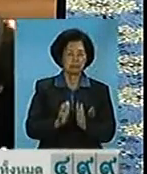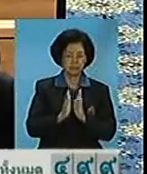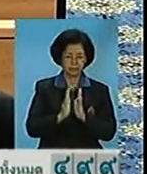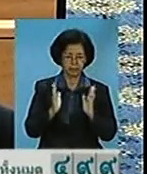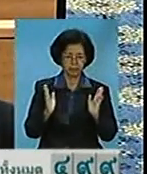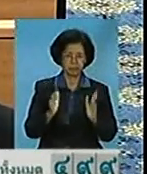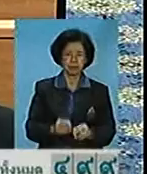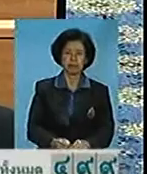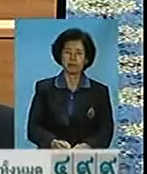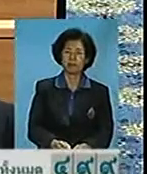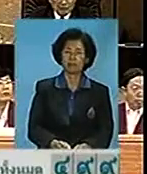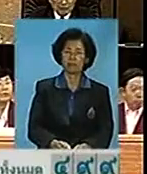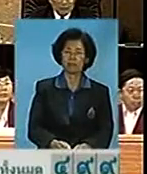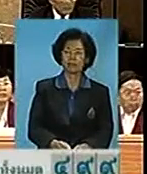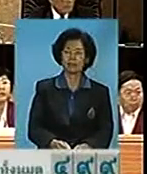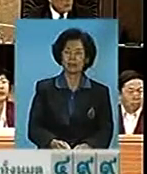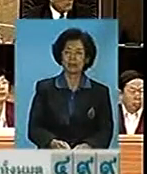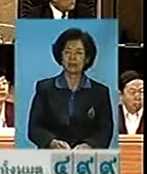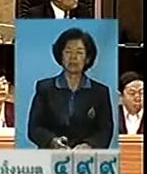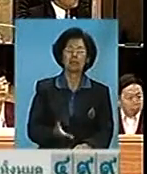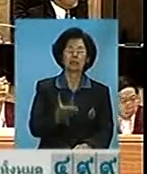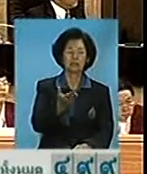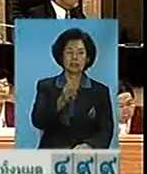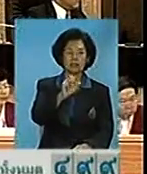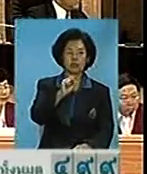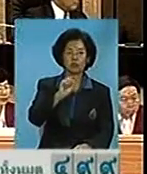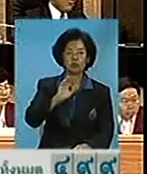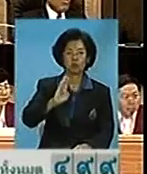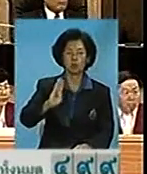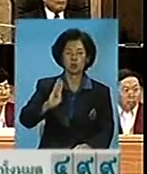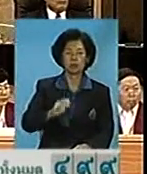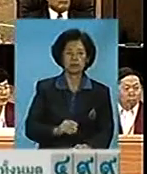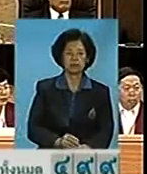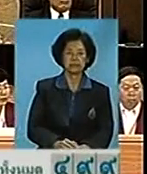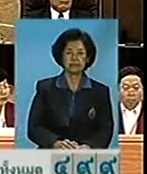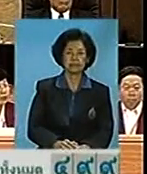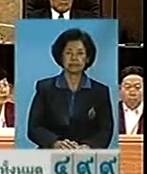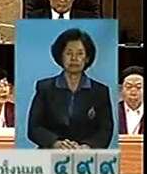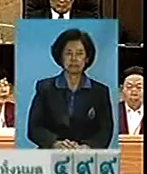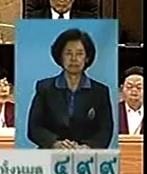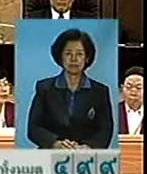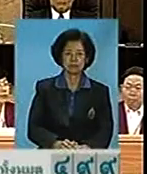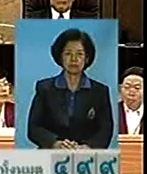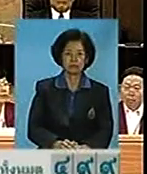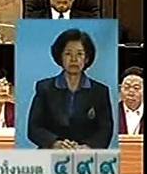ให้ท่านสมบูรณ์ถามอีกแล้วก็ตอบนะท่านสมบูรณ์เชิญนะท่านแปลข้อความเหมือนกันนะทั้งสองนั้นนะนะ